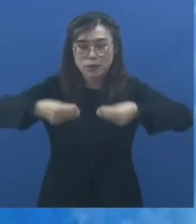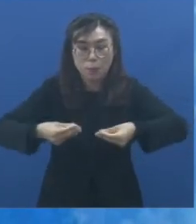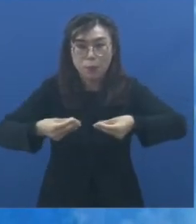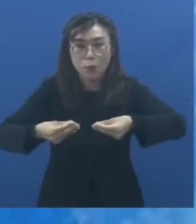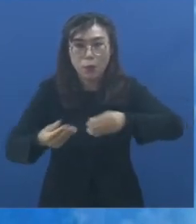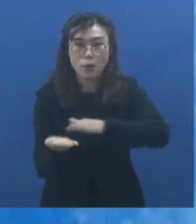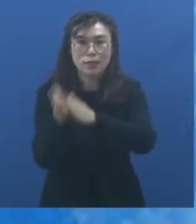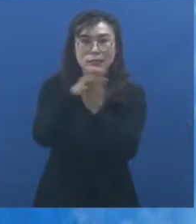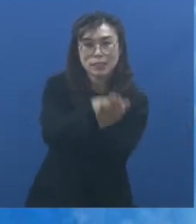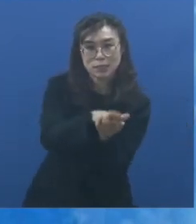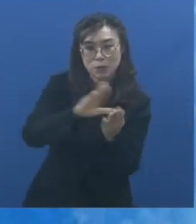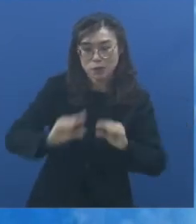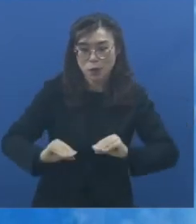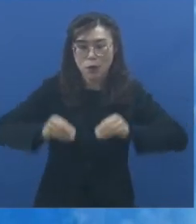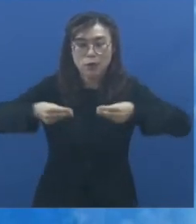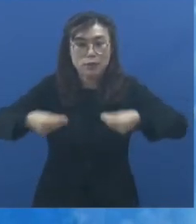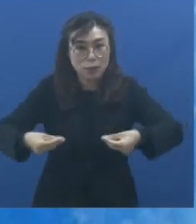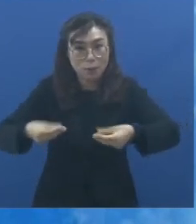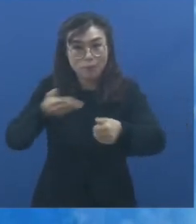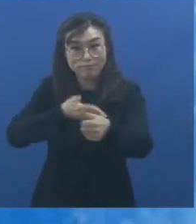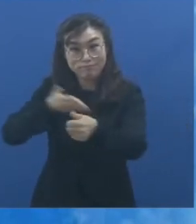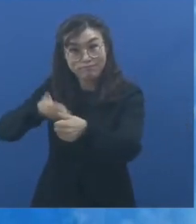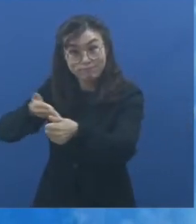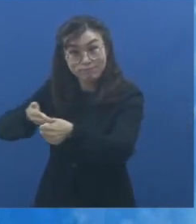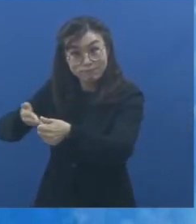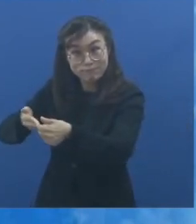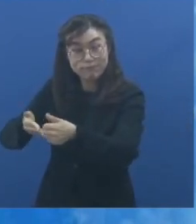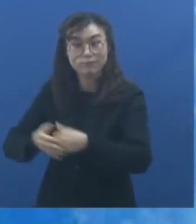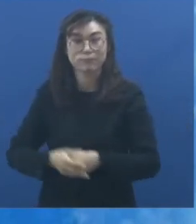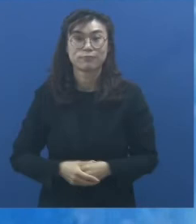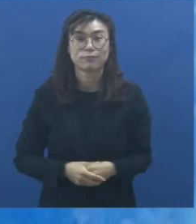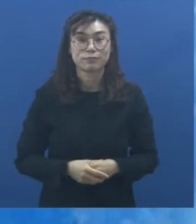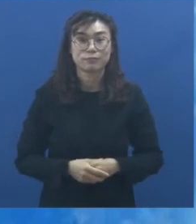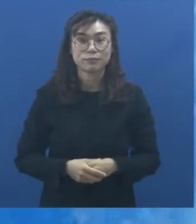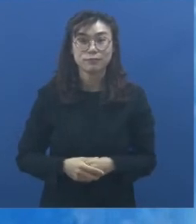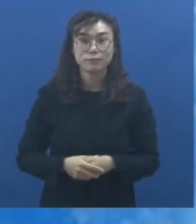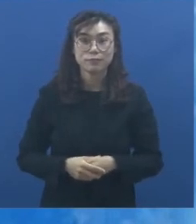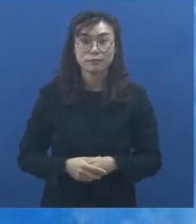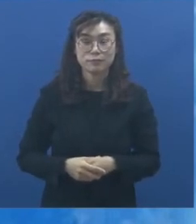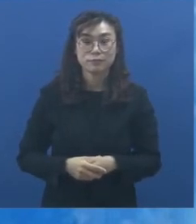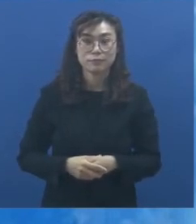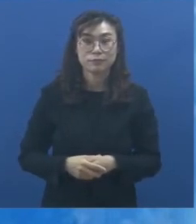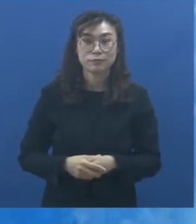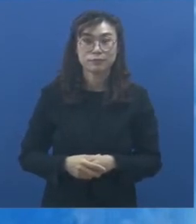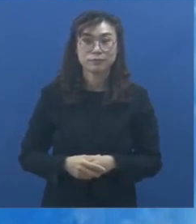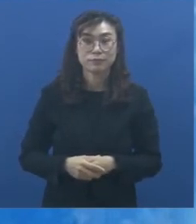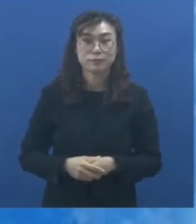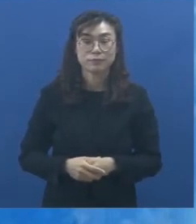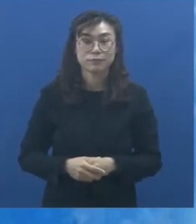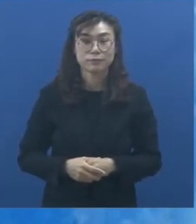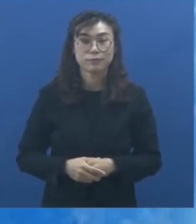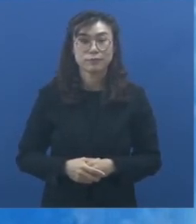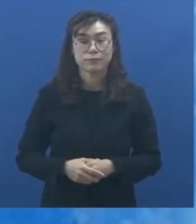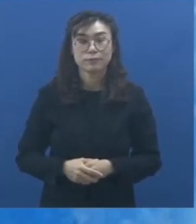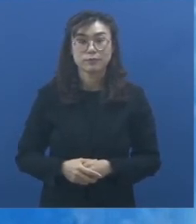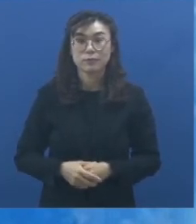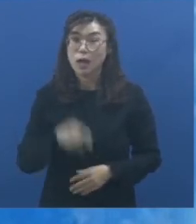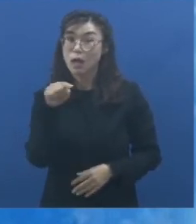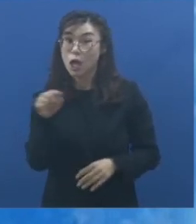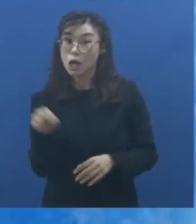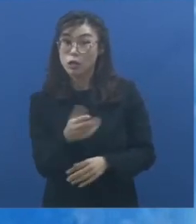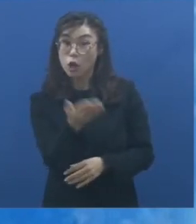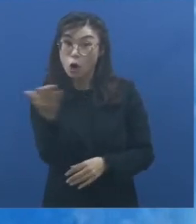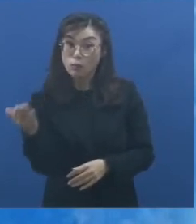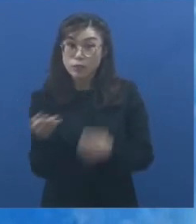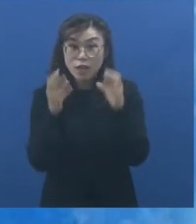이렇게 한번 적어 주시고 또 반대쪽도 한번 접어 주세요 자 여러분도